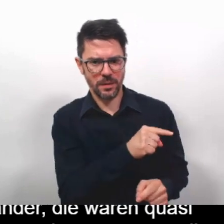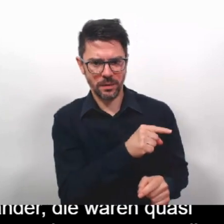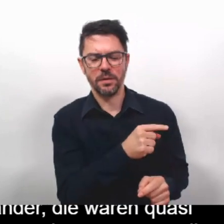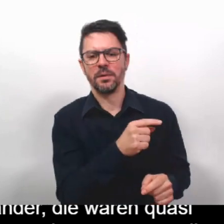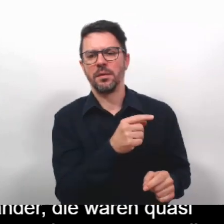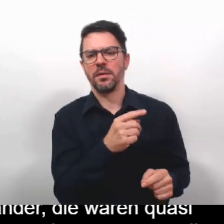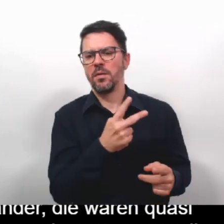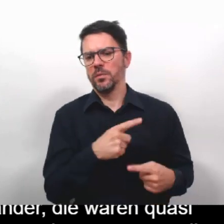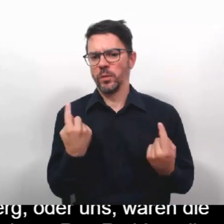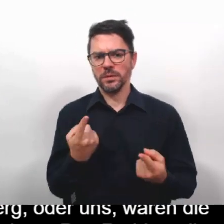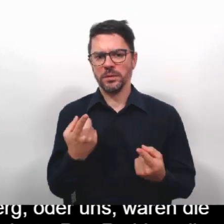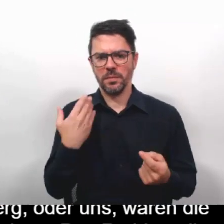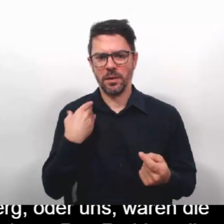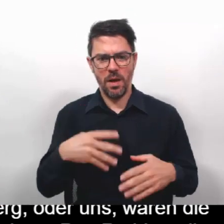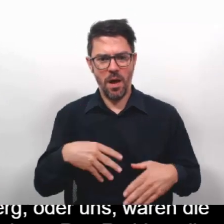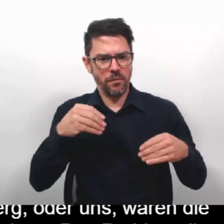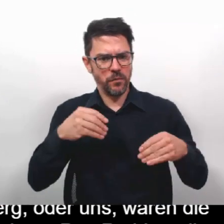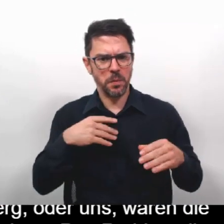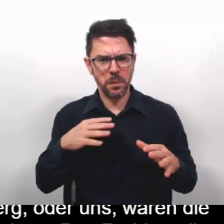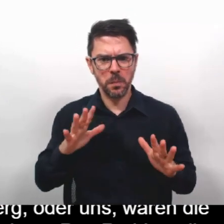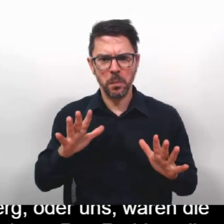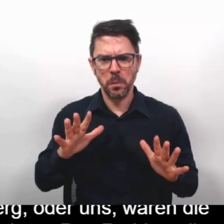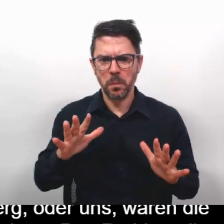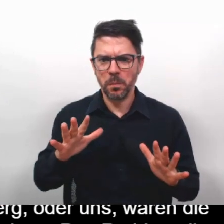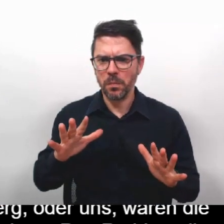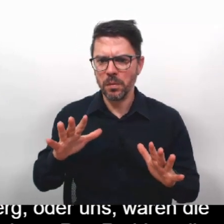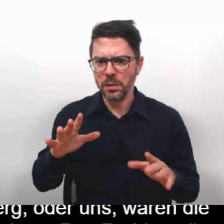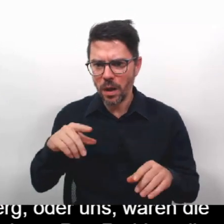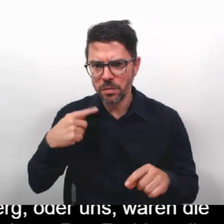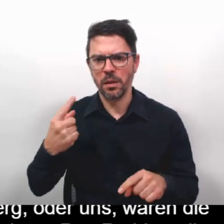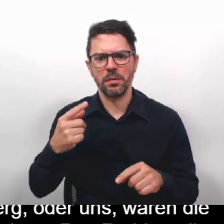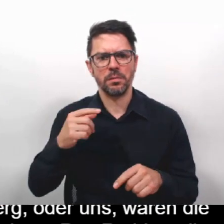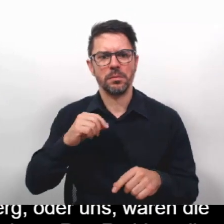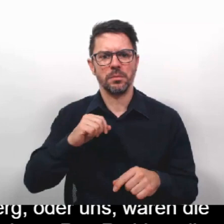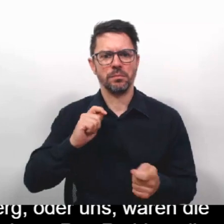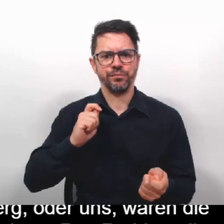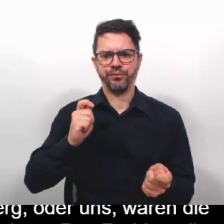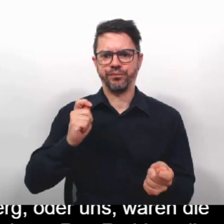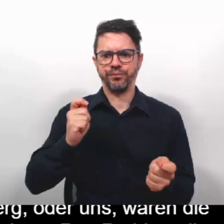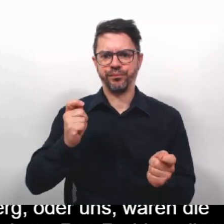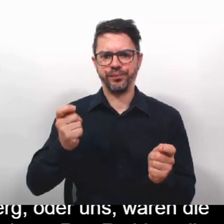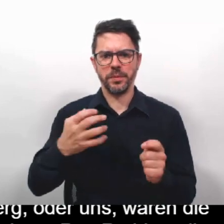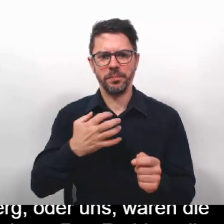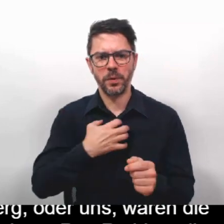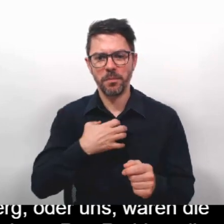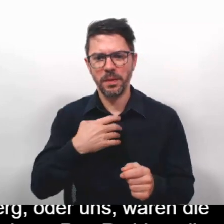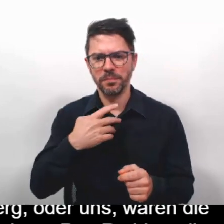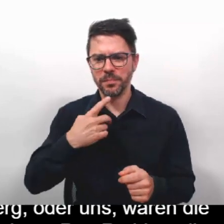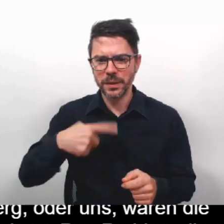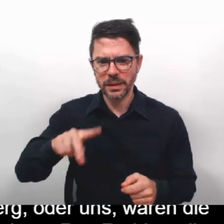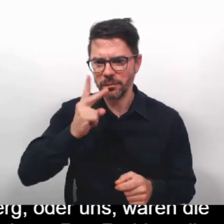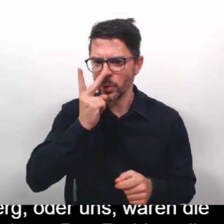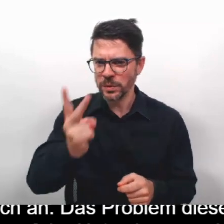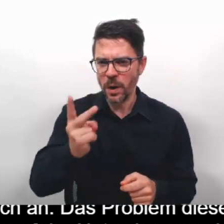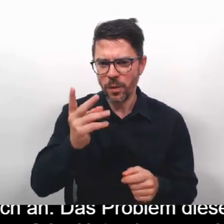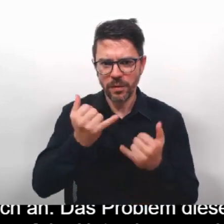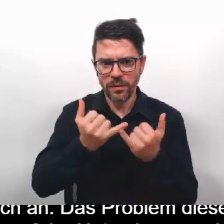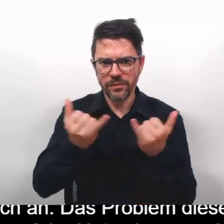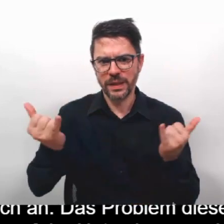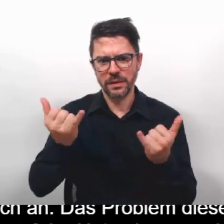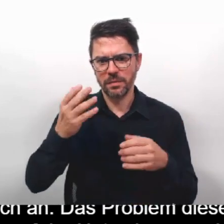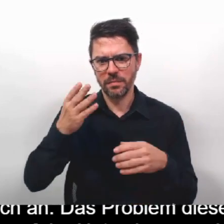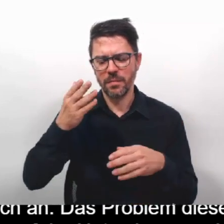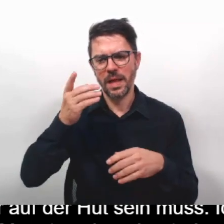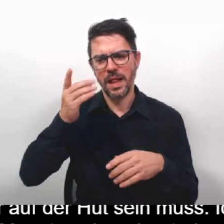verschont blieben. Wobei es trotzdem nach wie vor schon bemerkenswert ist, dass wenn Sie diese Europakarte nehmen,